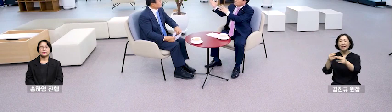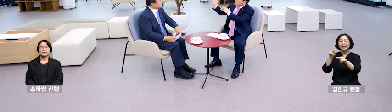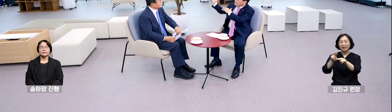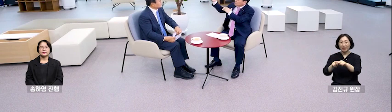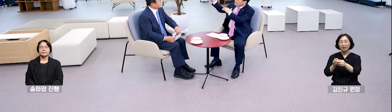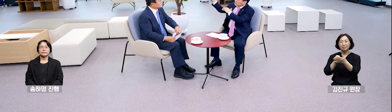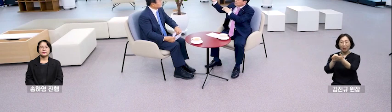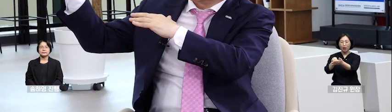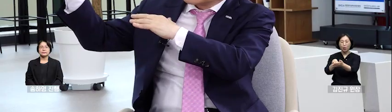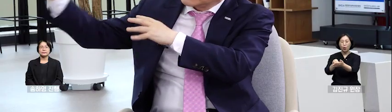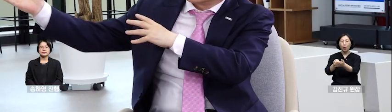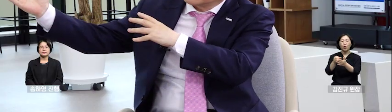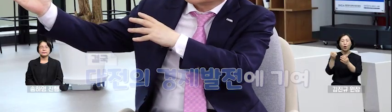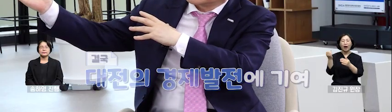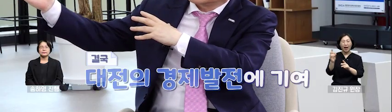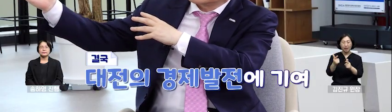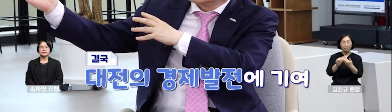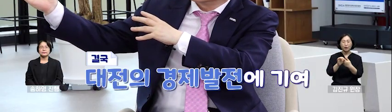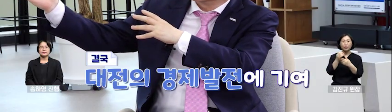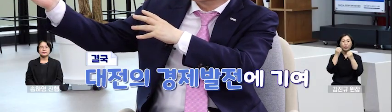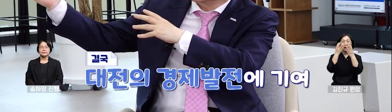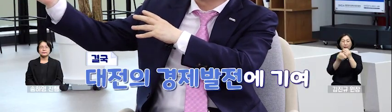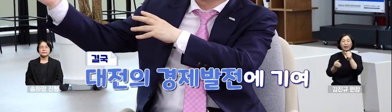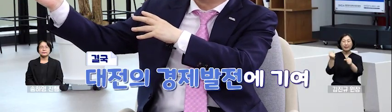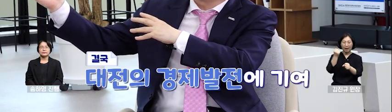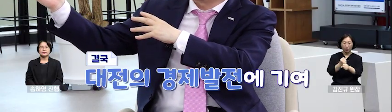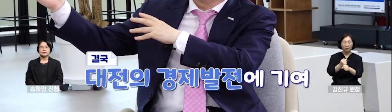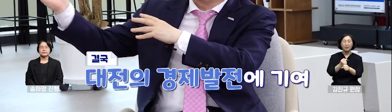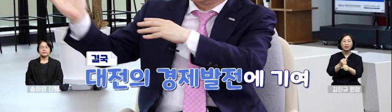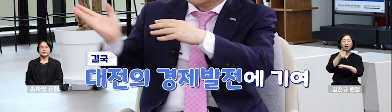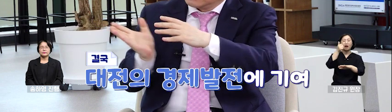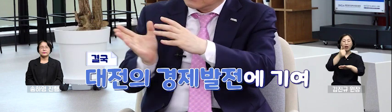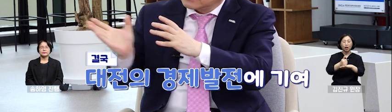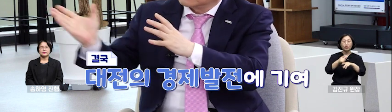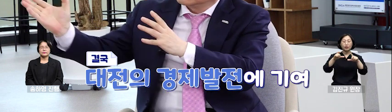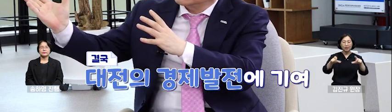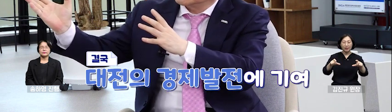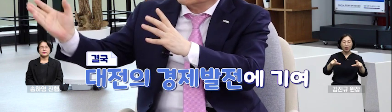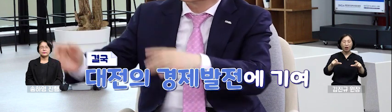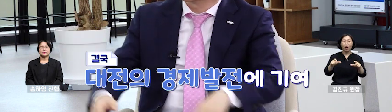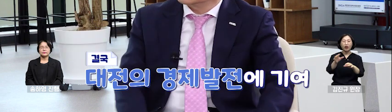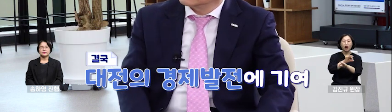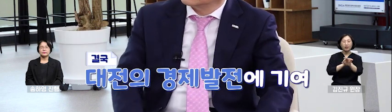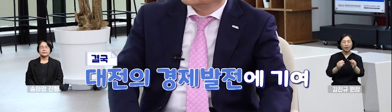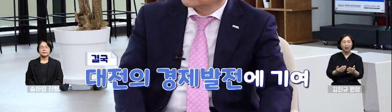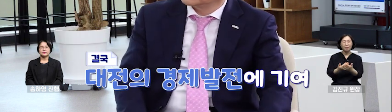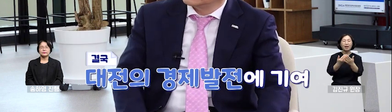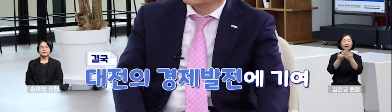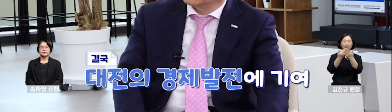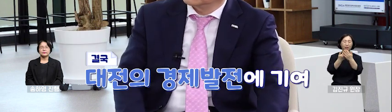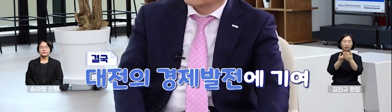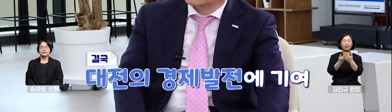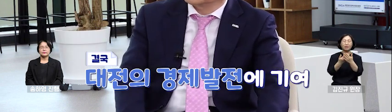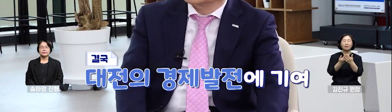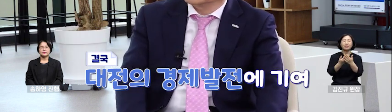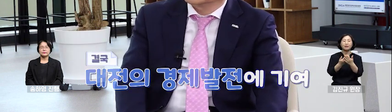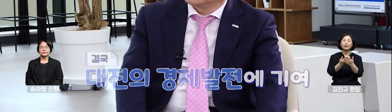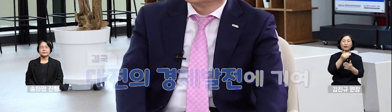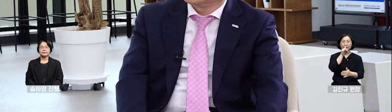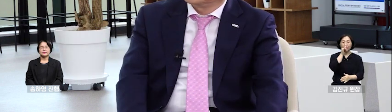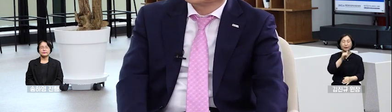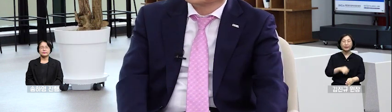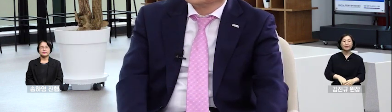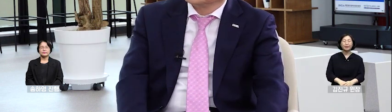궁극적으로는 대전의 경제 발전에 기여하는 것이 공천이 고프기 때문에 에 그런 흐름으로 저희가 사랑을 추진한 이제 생각하고